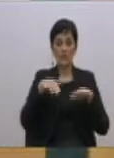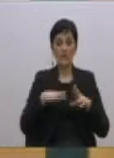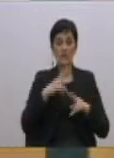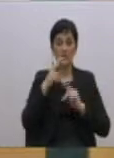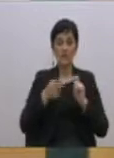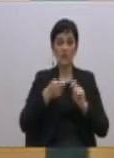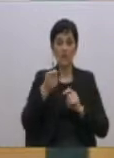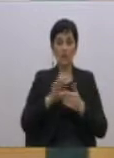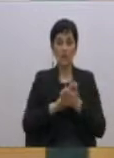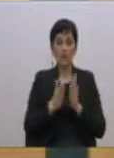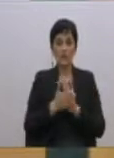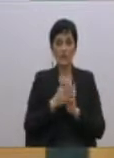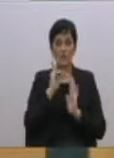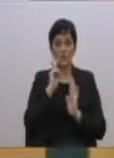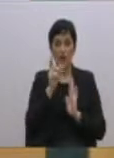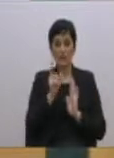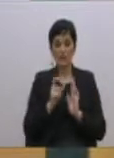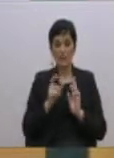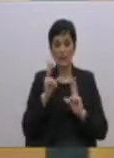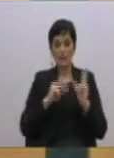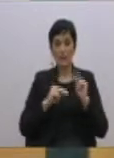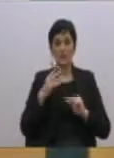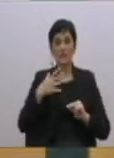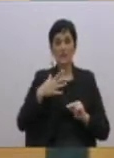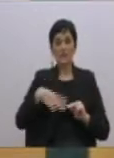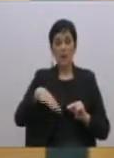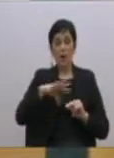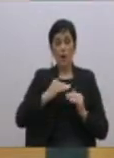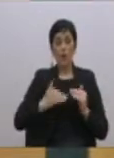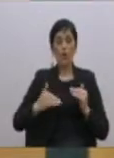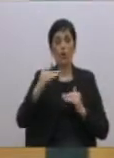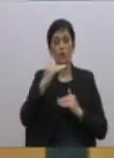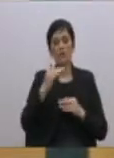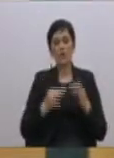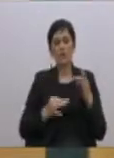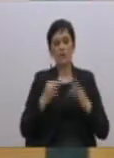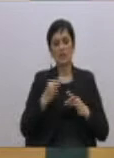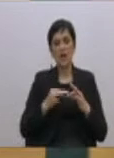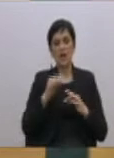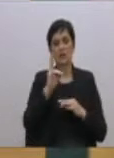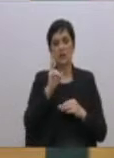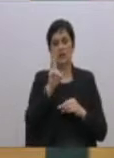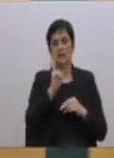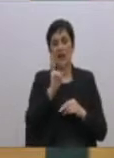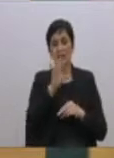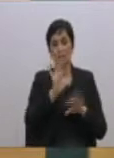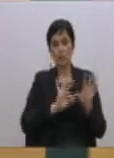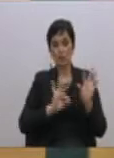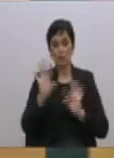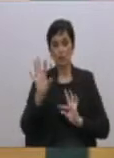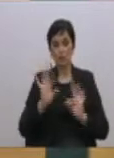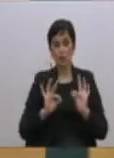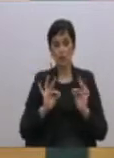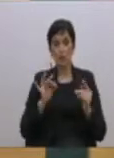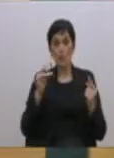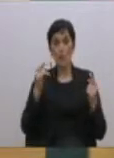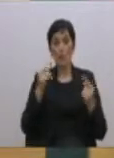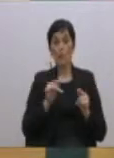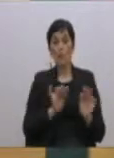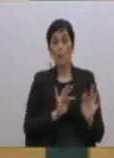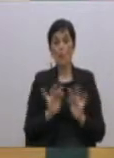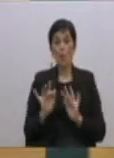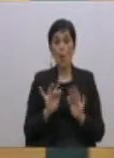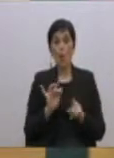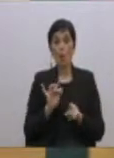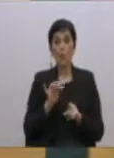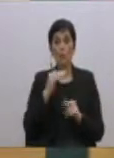ureba, sardinis, vadebi, zgatvali, snebi, sa cartul, suzene, sa samaktos, candidat, candidat, bișercevi, schovul, și sa mislite, za muhmede, smanam, sanam,